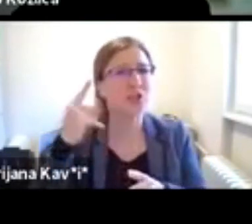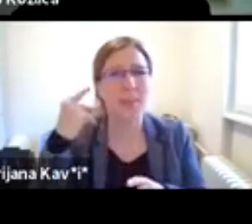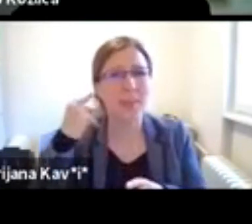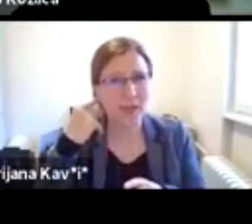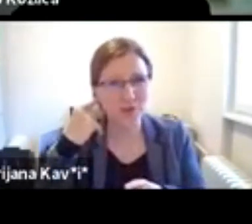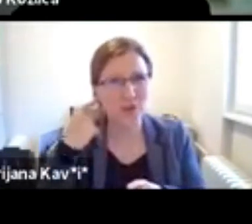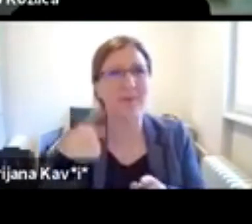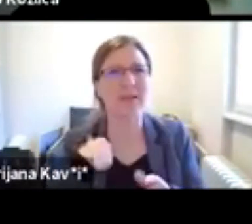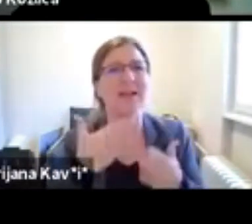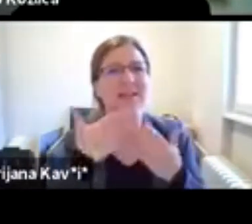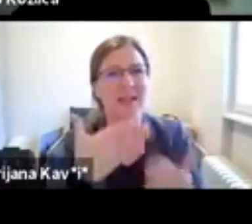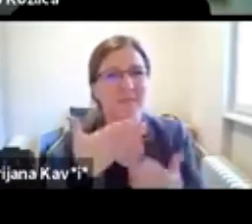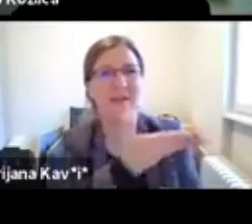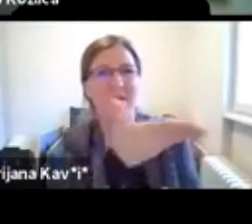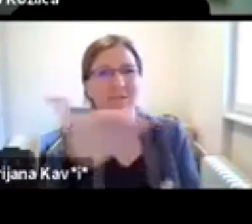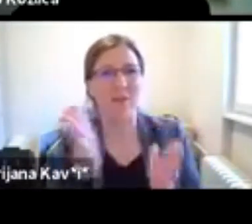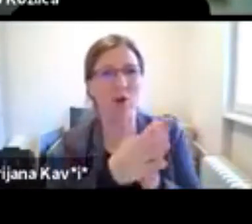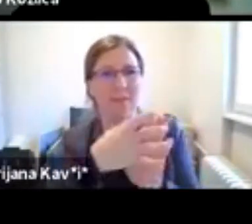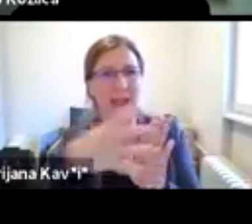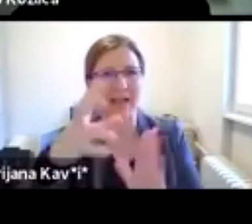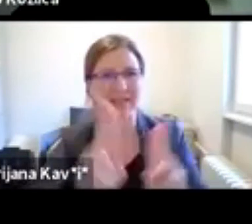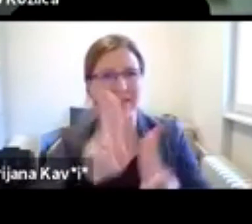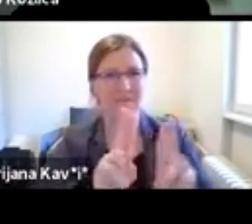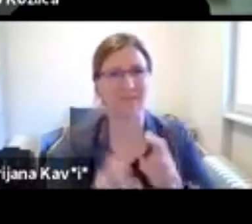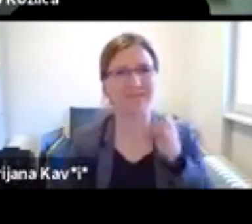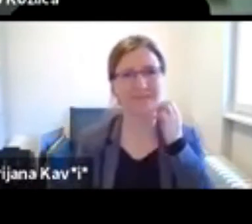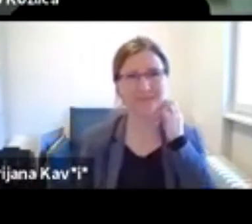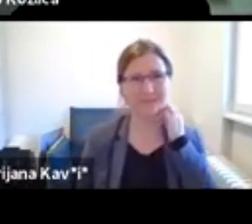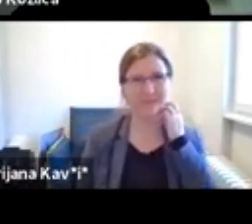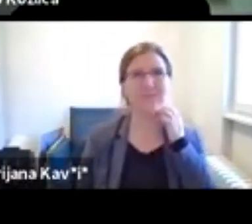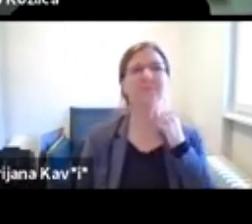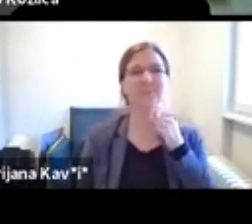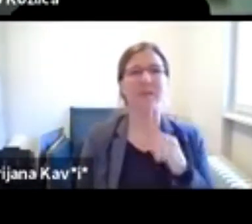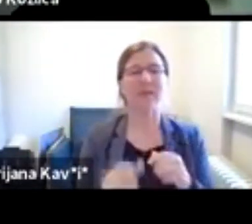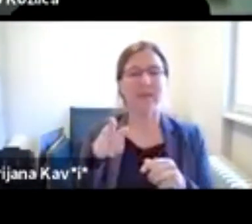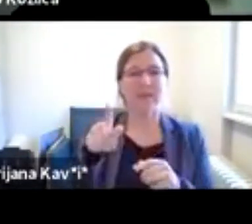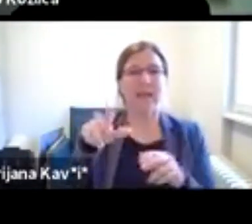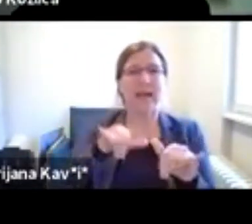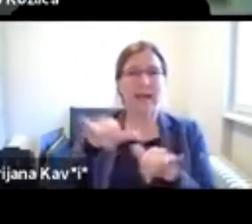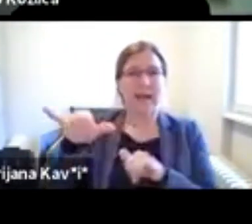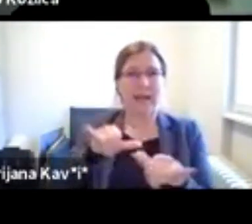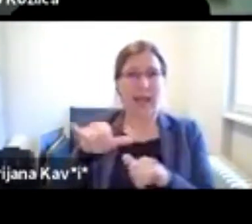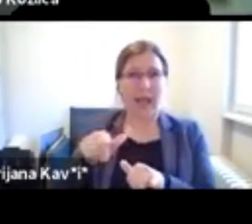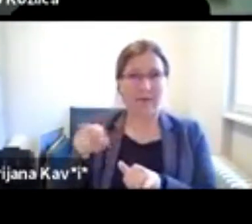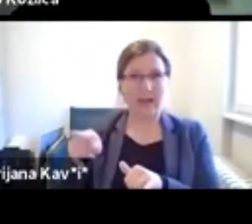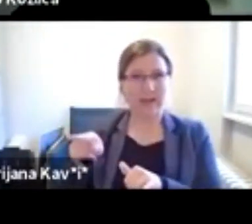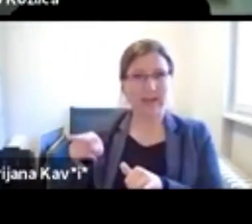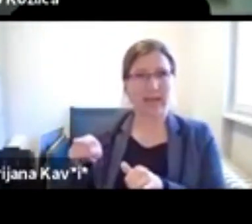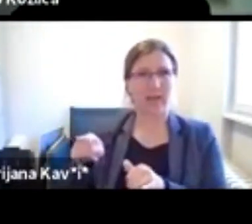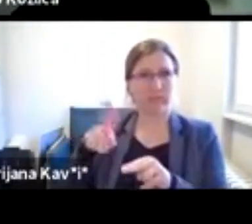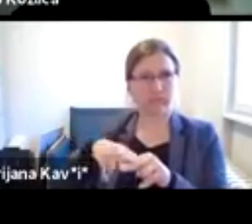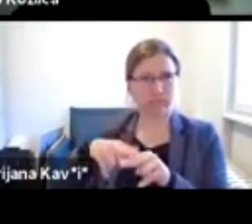zahvaljujem, vi nastavite. I prije nego što ravnatelj i službeno